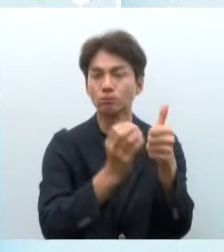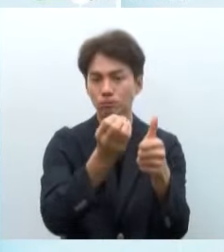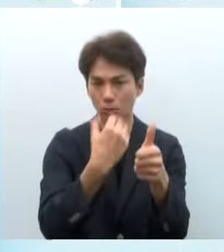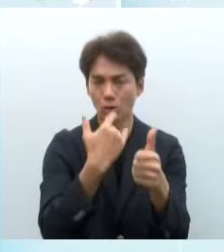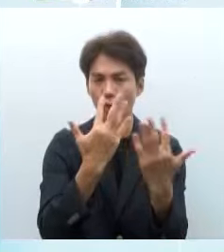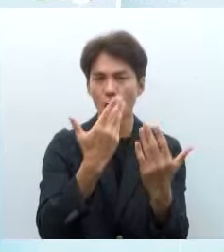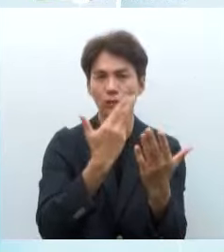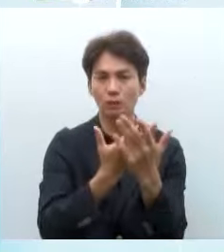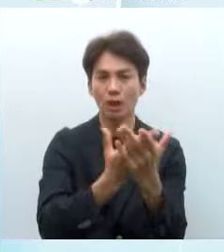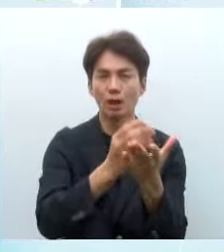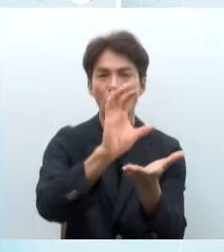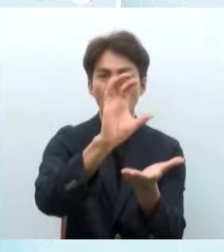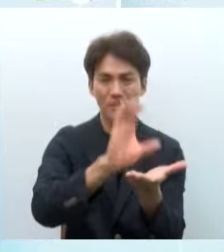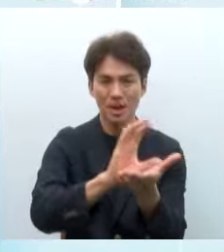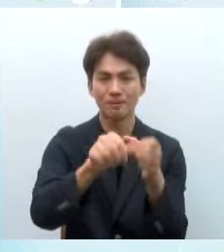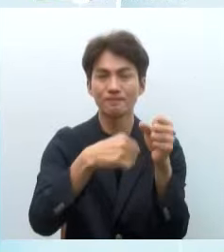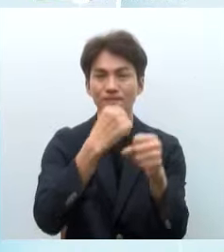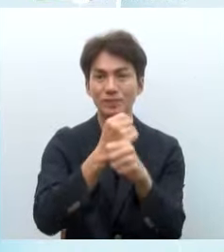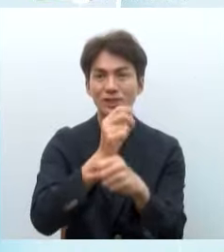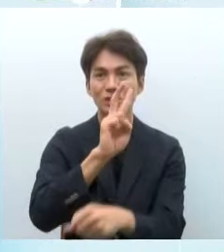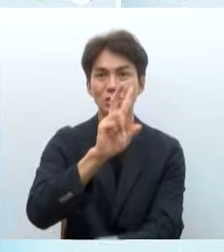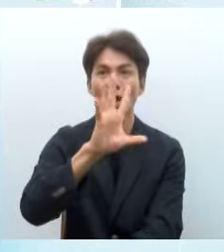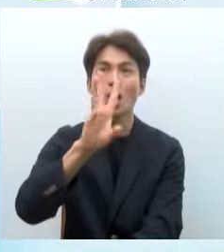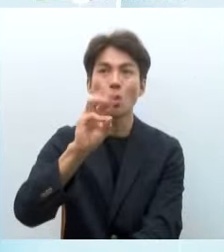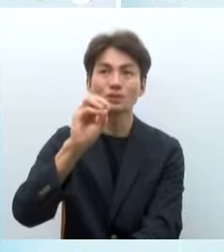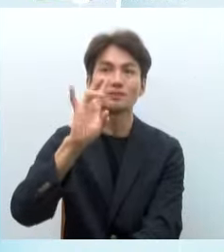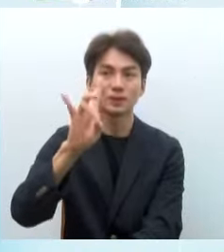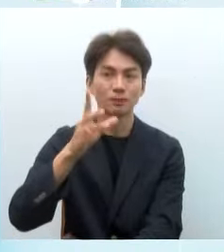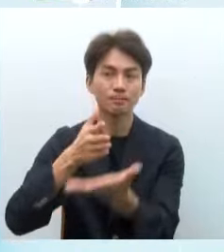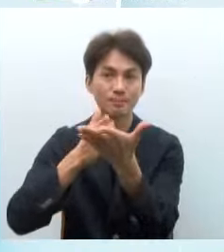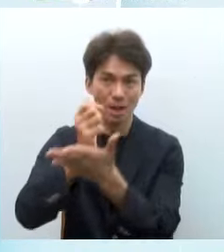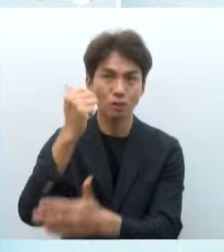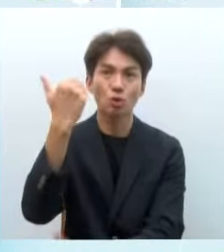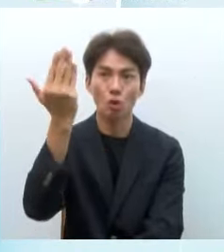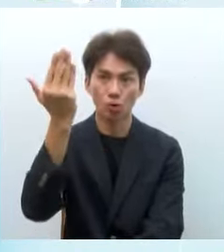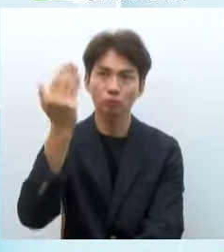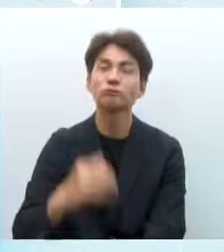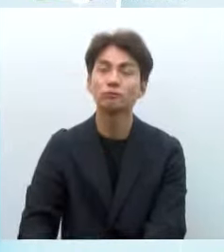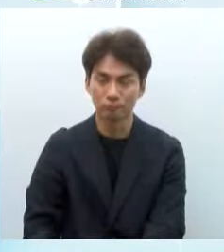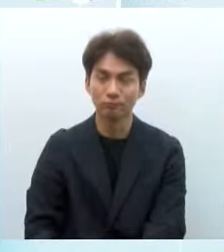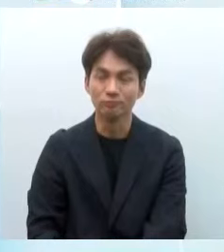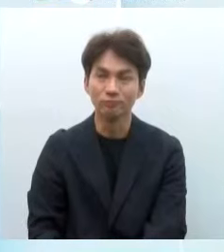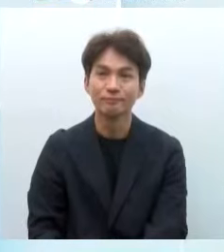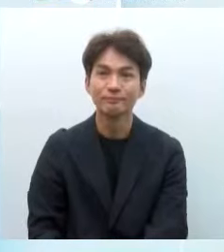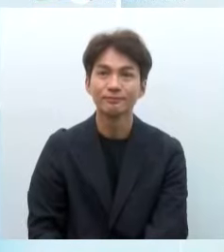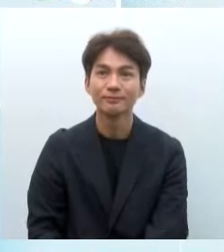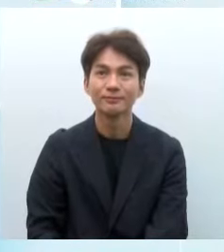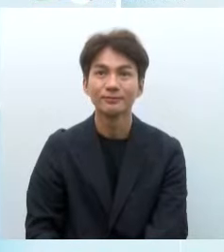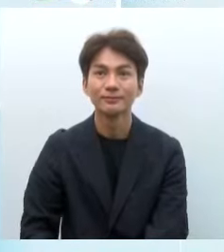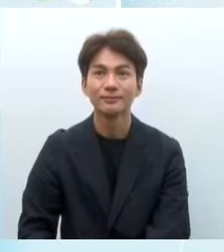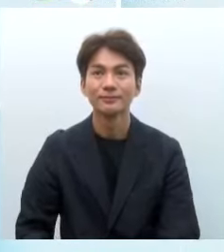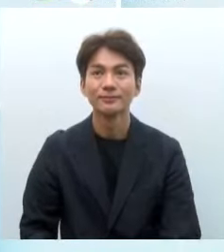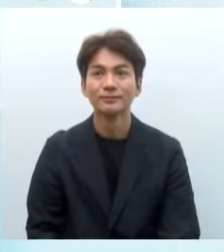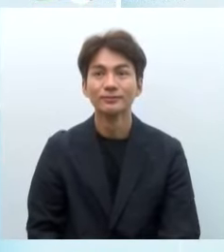บประมาณปี67ที่ผ่านสภาไปก่อนนะครับต่อไปนะครับ